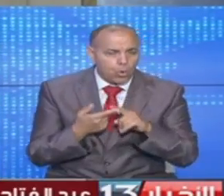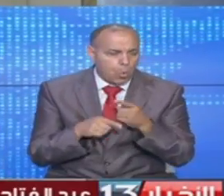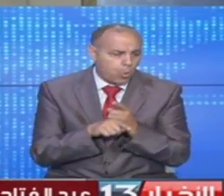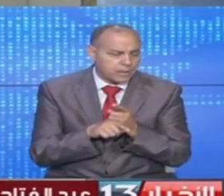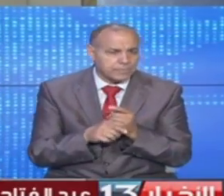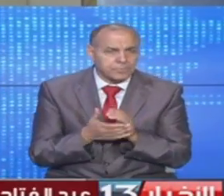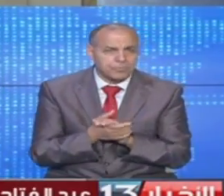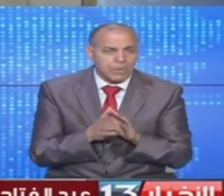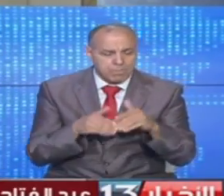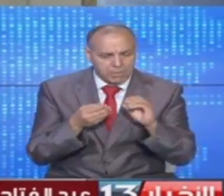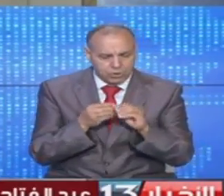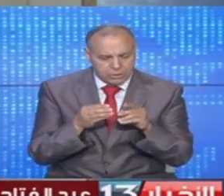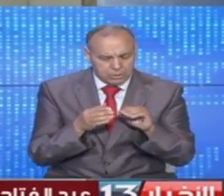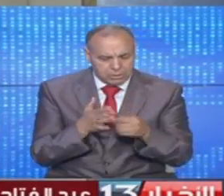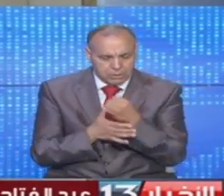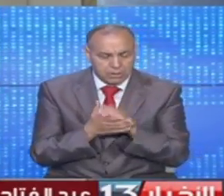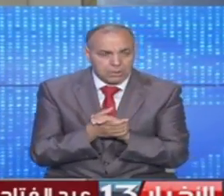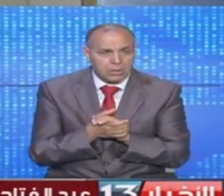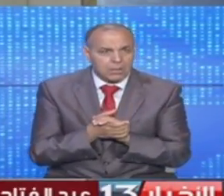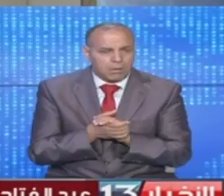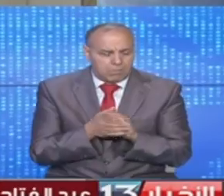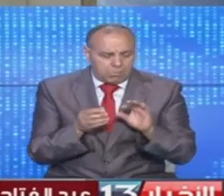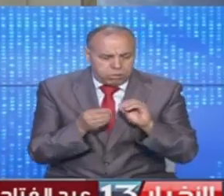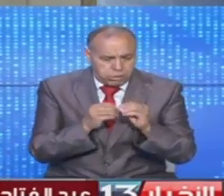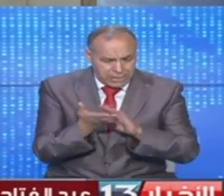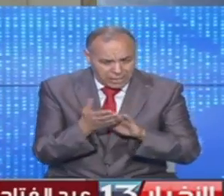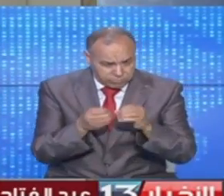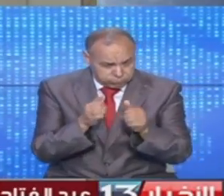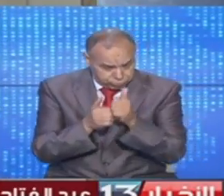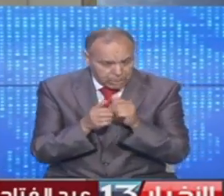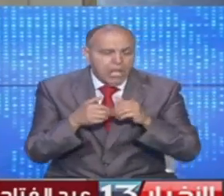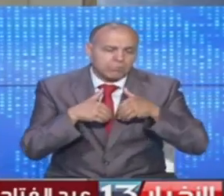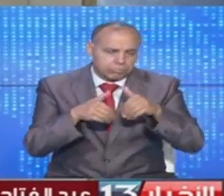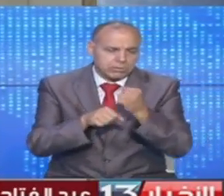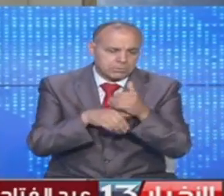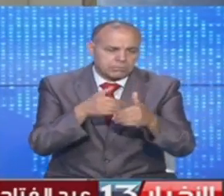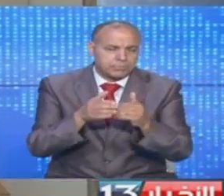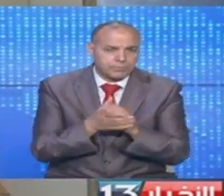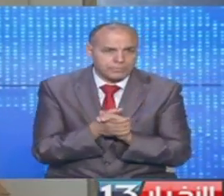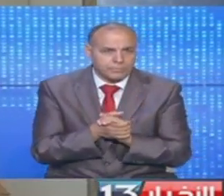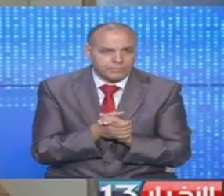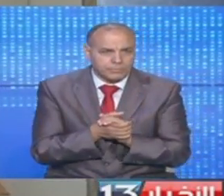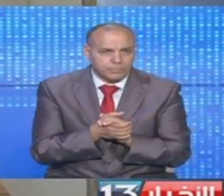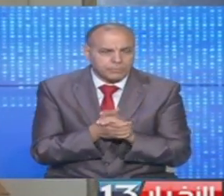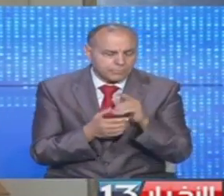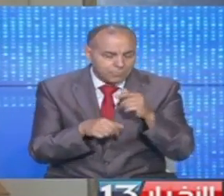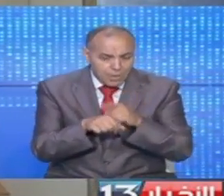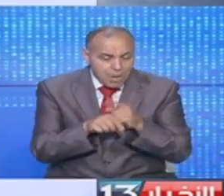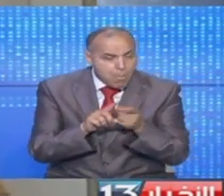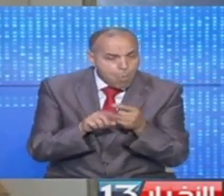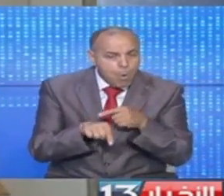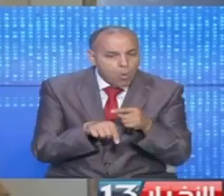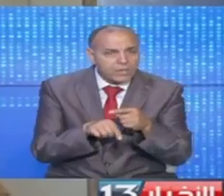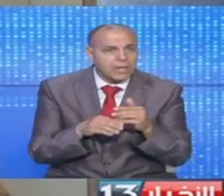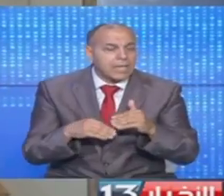وقت. والفضل الاشكال هذا العقاري، اذا تفضل الاشكال العقاري يقعد ندخل في المرحله المواليه وهي مرحله التسويق، هي المرحله الهامه والاهم